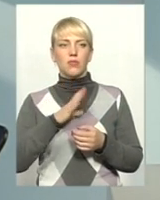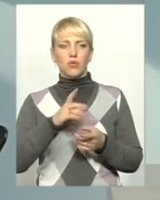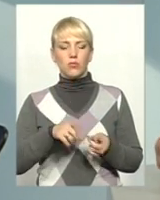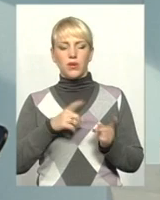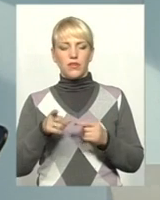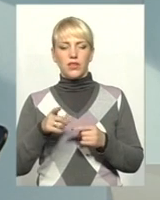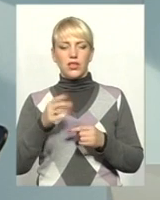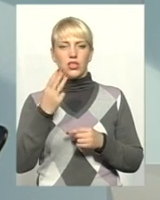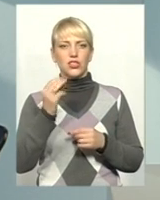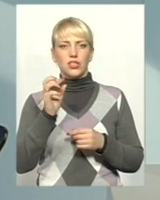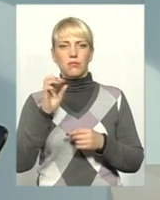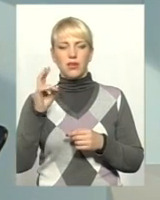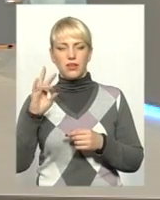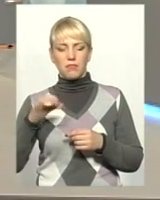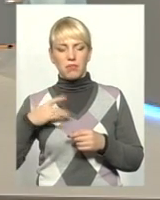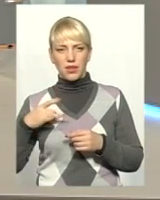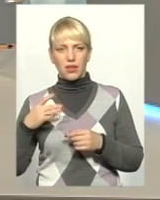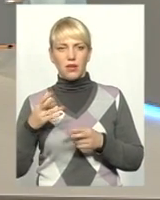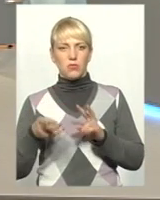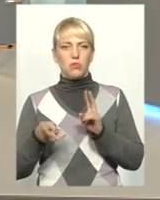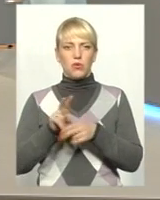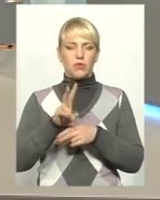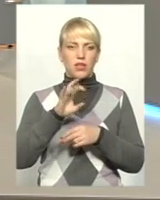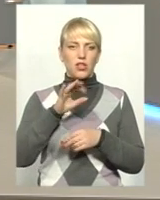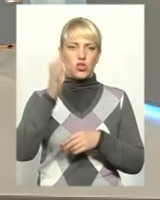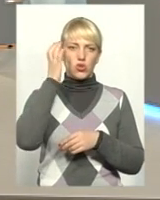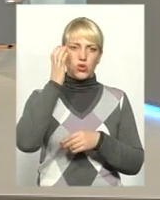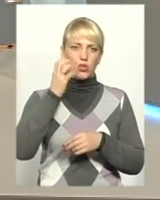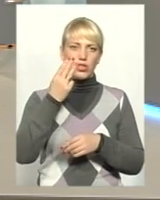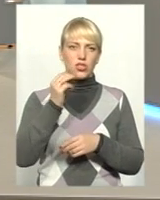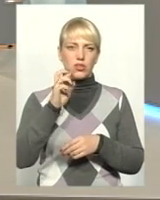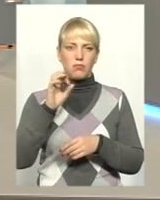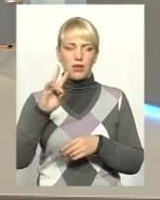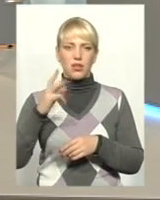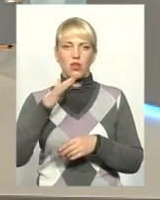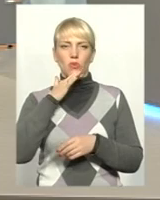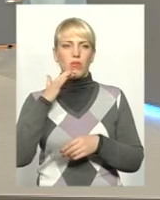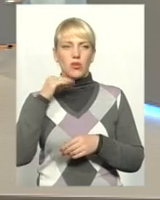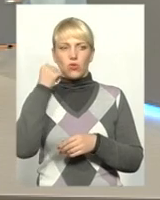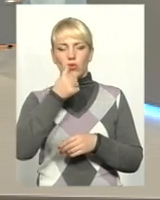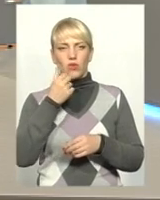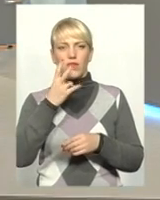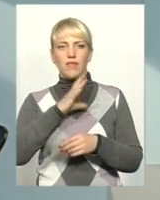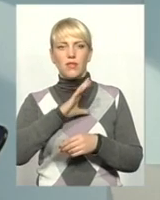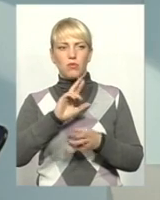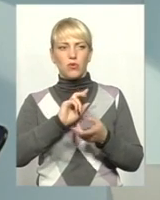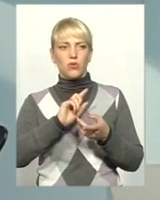щебеневі, перевели в чорно-щебеневі. Але із-за того, що десятки років вони не ремонтувалися, вони знову повернулися в